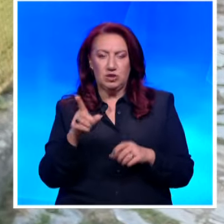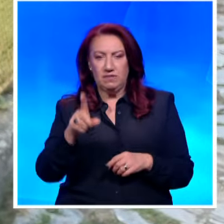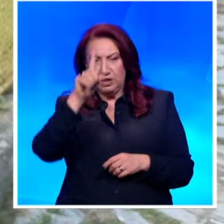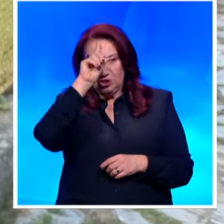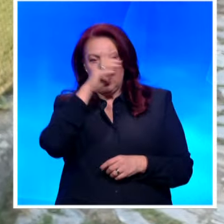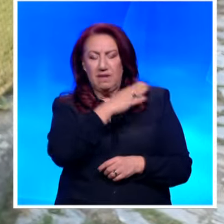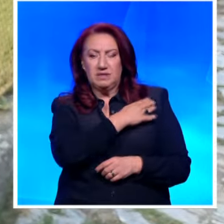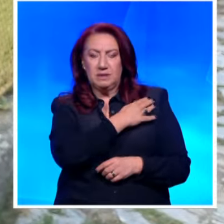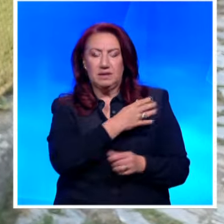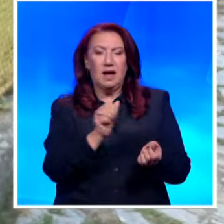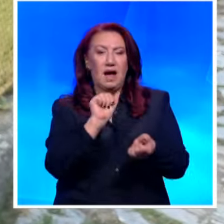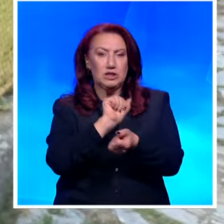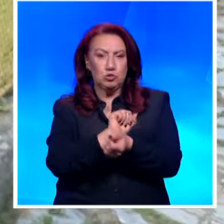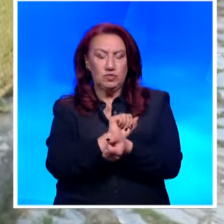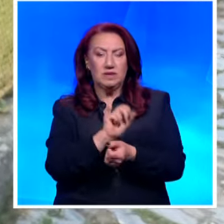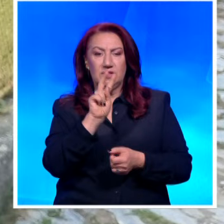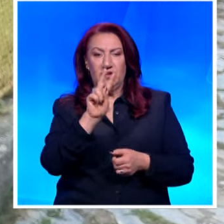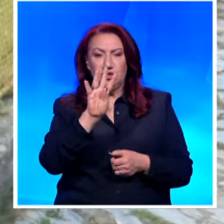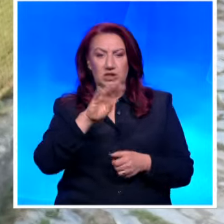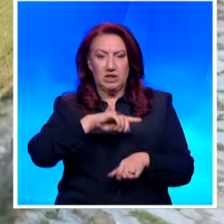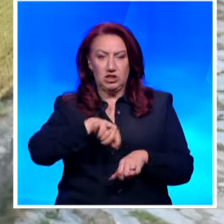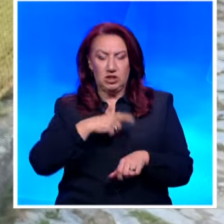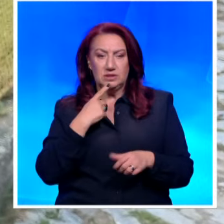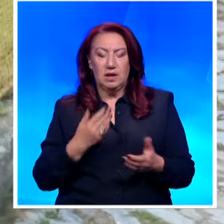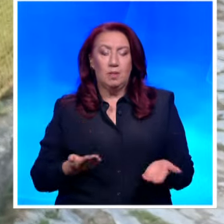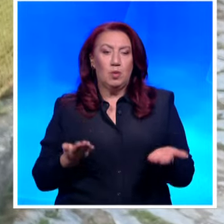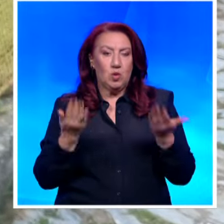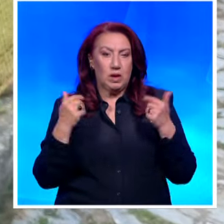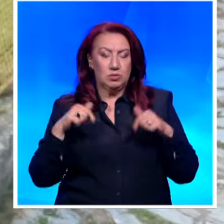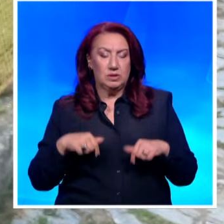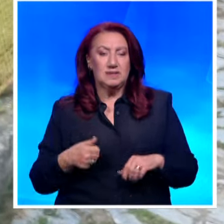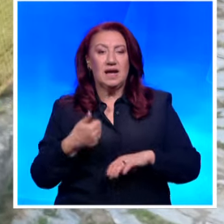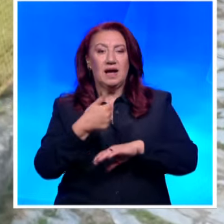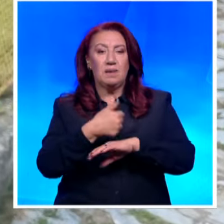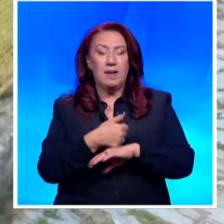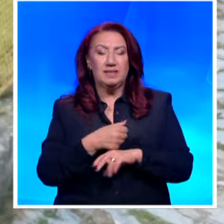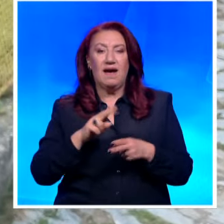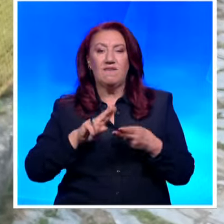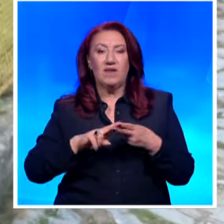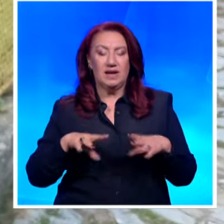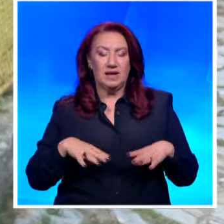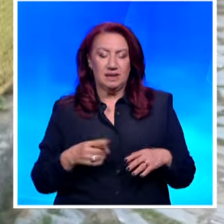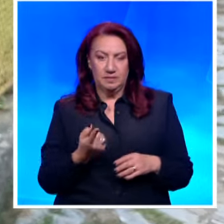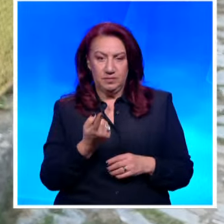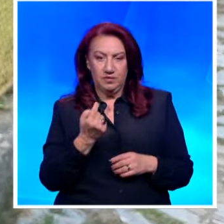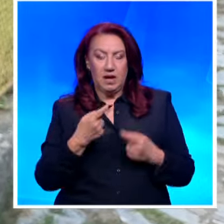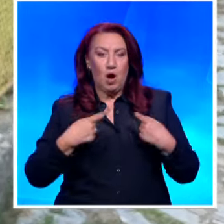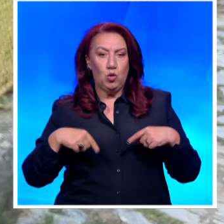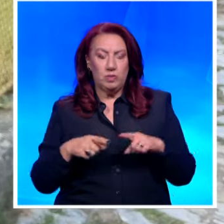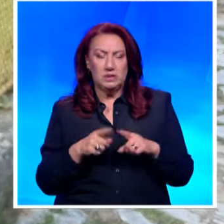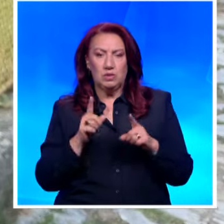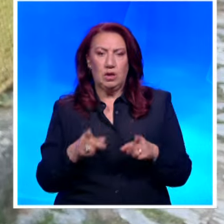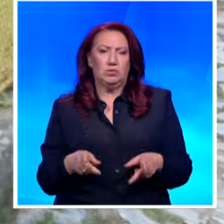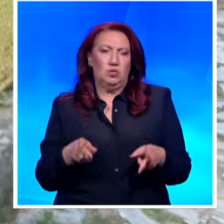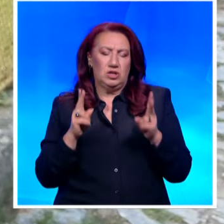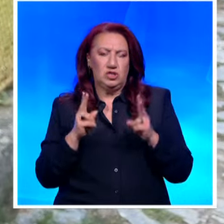задържана за 24 часа, а по-рано днес кметът на Велинград свика комисия, която взе решение да се